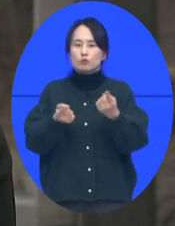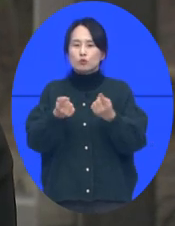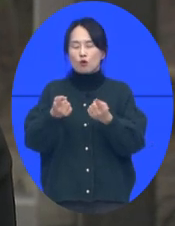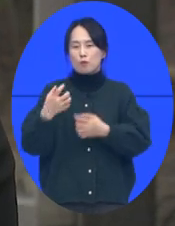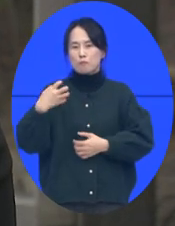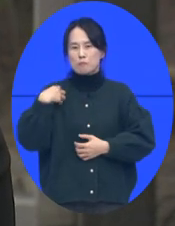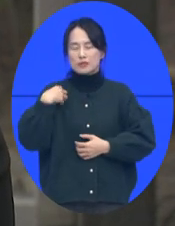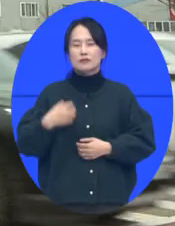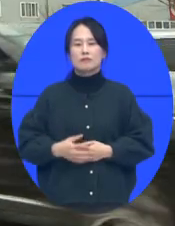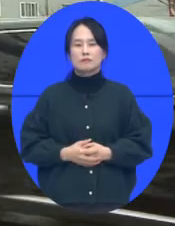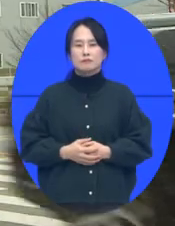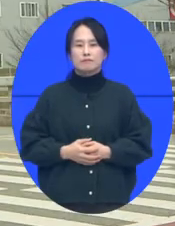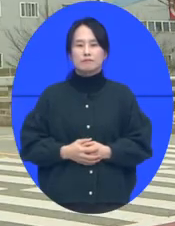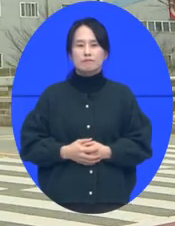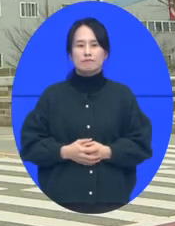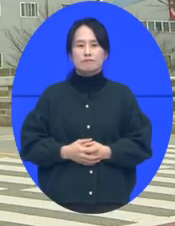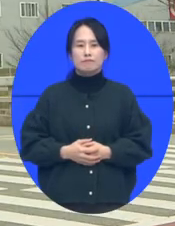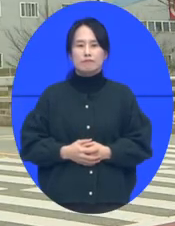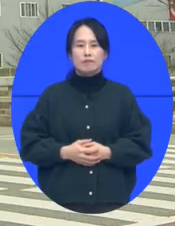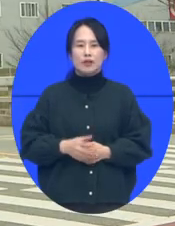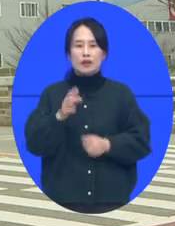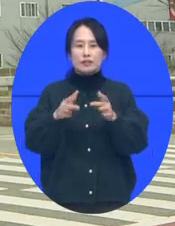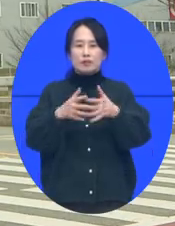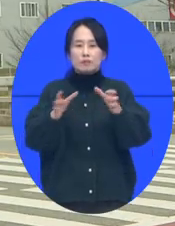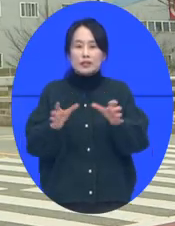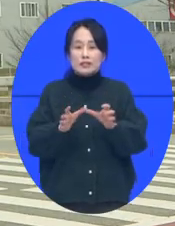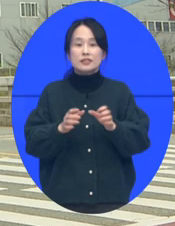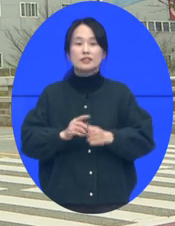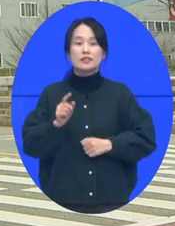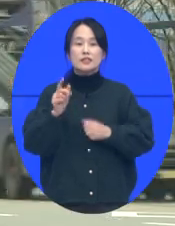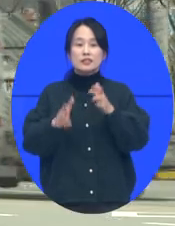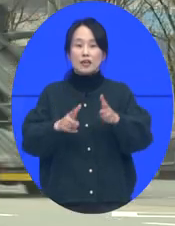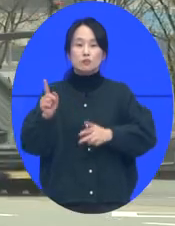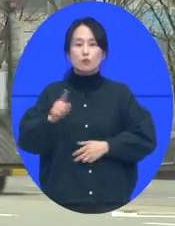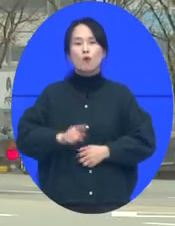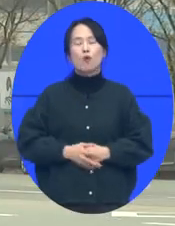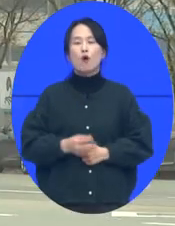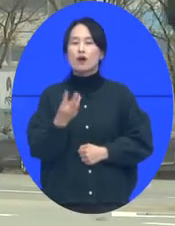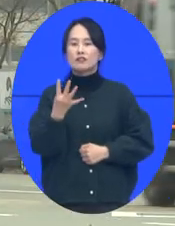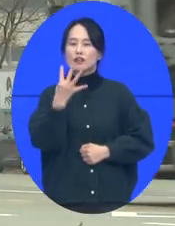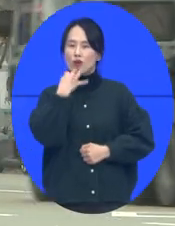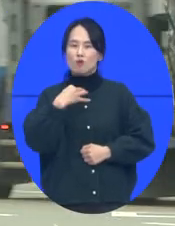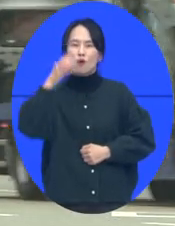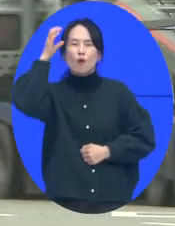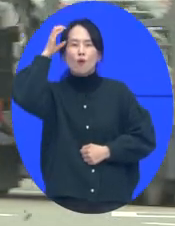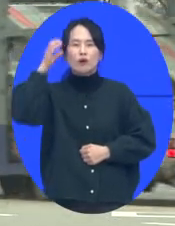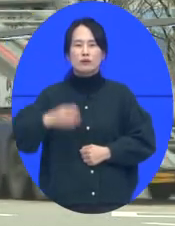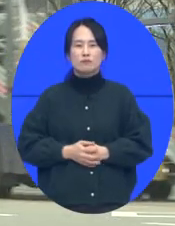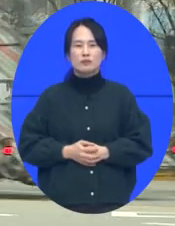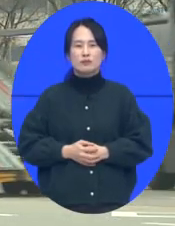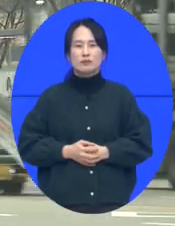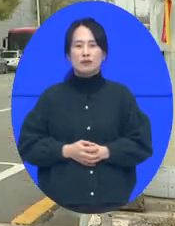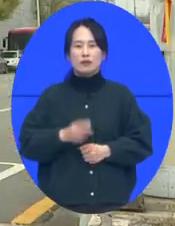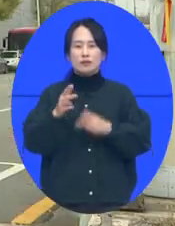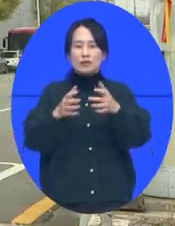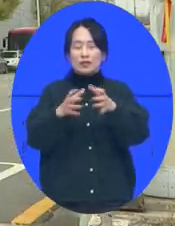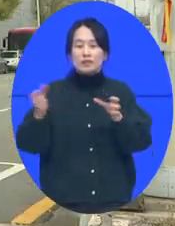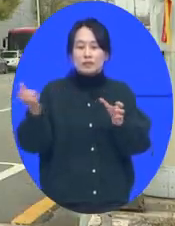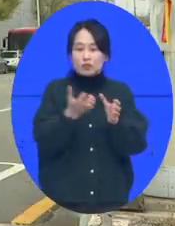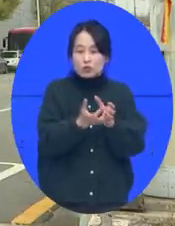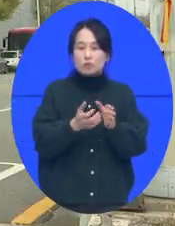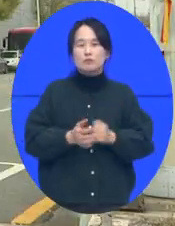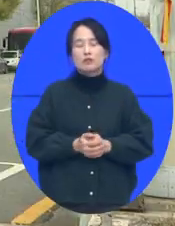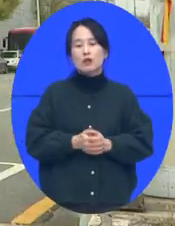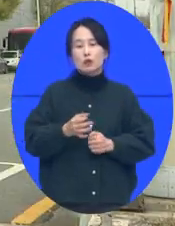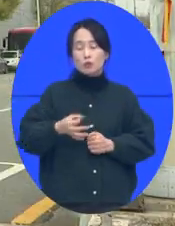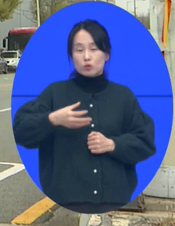조정하는 역할을 맡습니다. 도가 추진하는 산업단지 아리백 사업은 일석사조의 효과가 기대됩니다. 산단 입주 기업은 지붕을